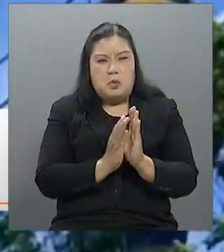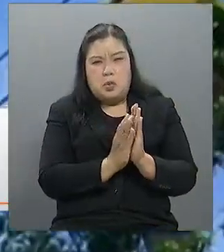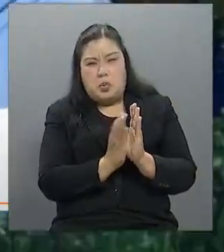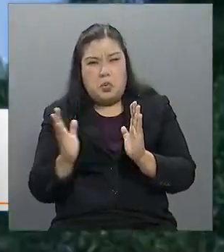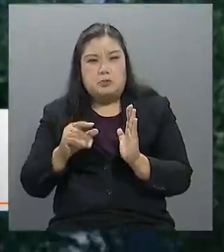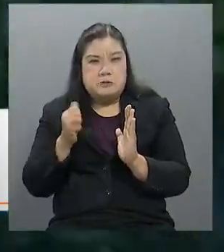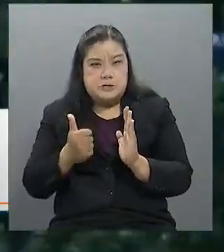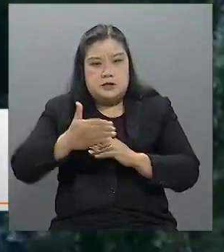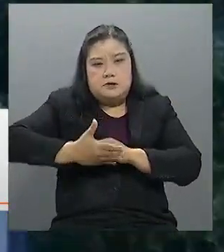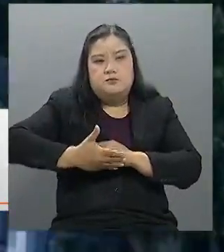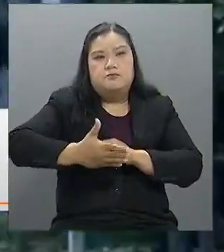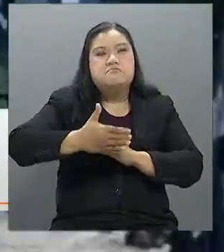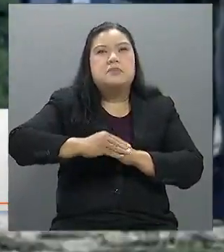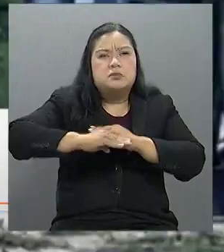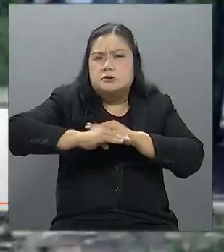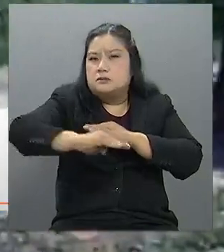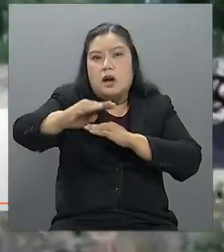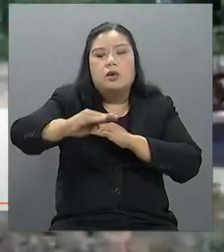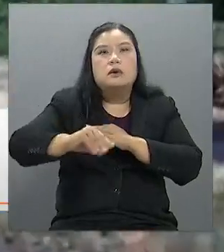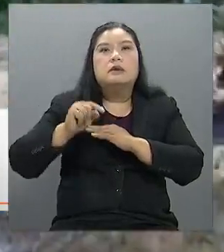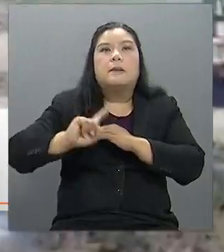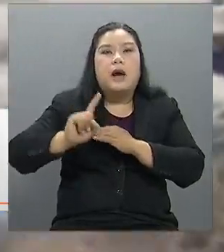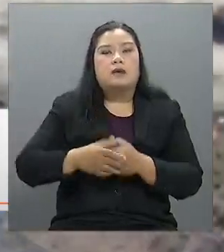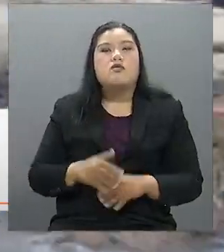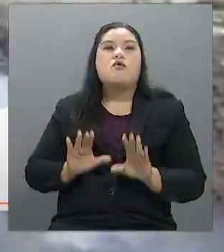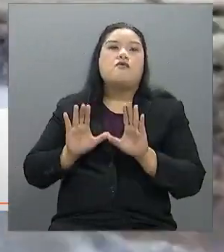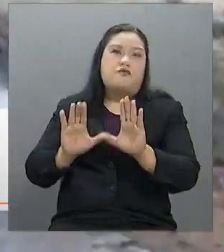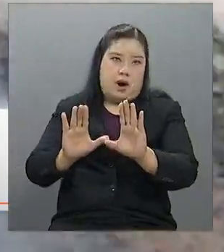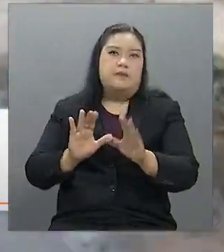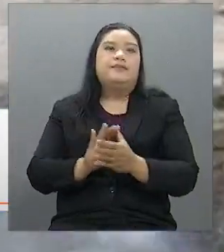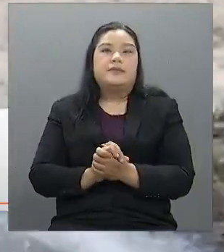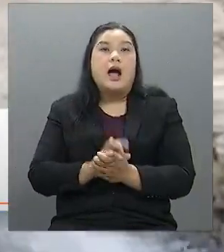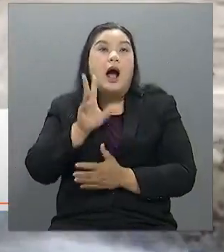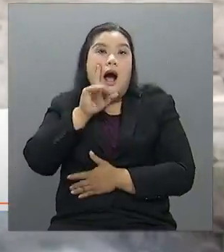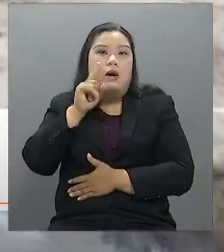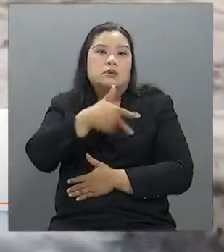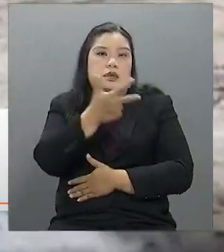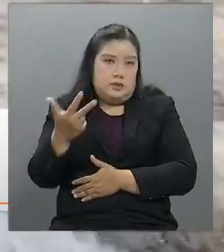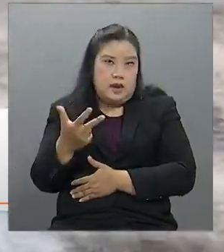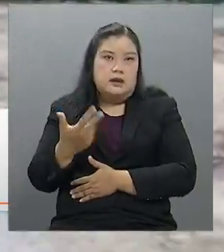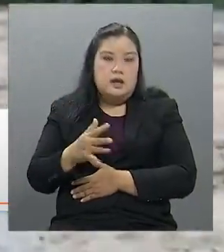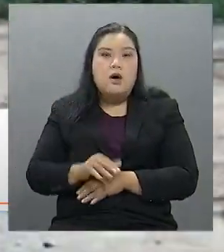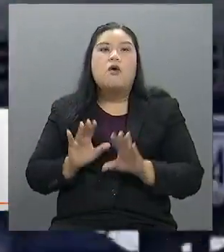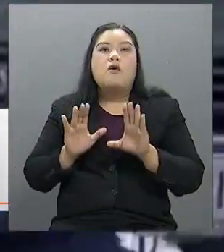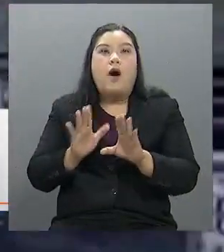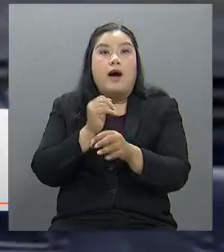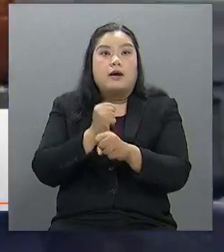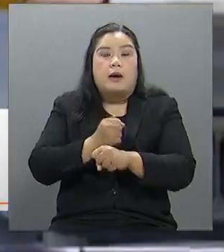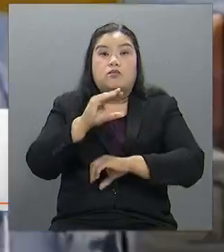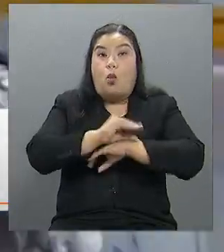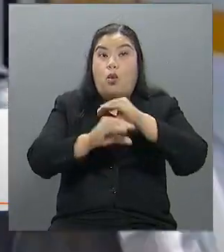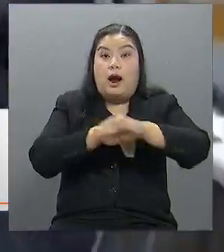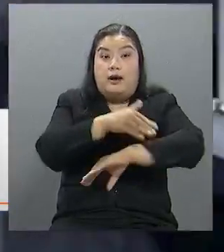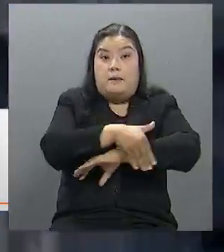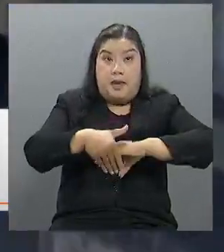หลวงนี่ฝากแจ้งทีมข่าวมาว่าเดี๋ยวจะนำเรื่องนี้ค่ะเข้าแผนซ่อมแซมผ่านงบประมาณจ่